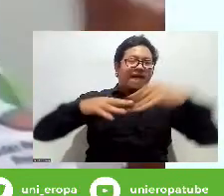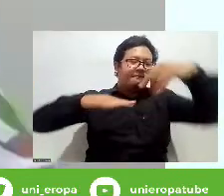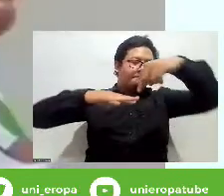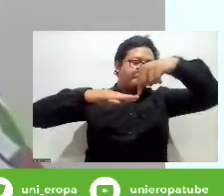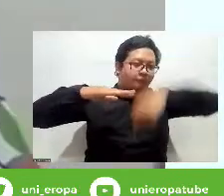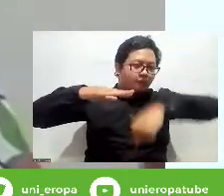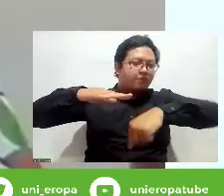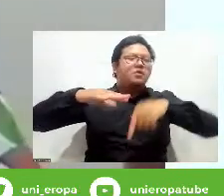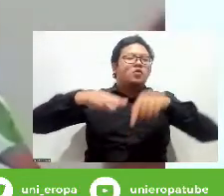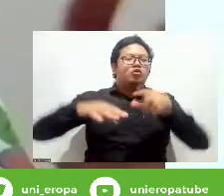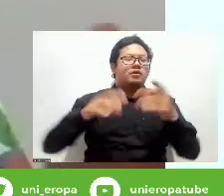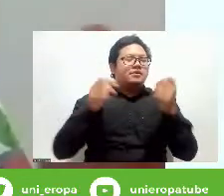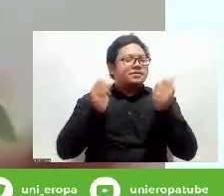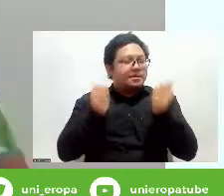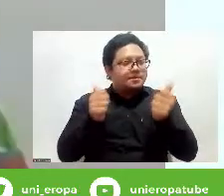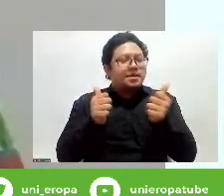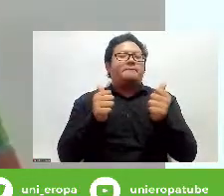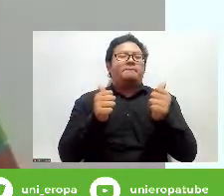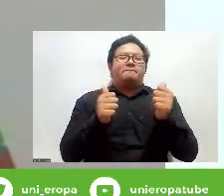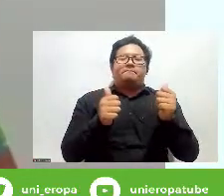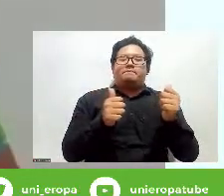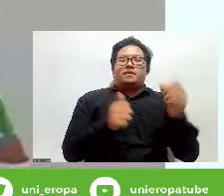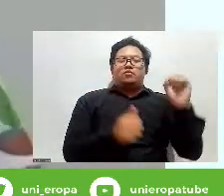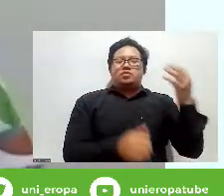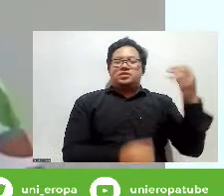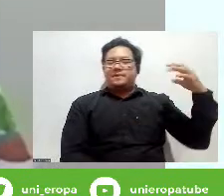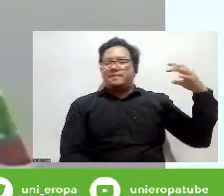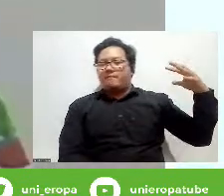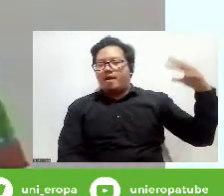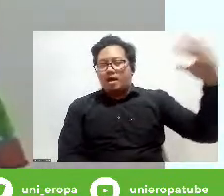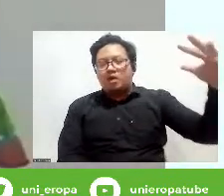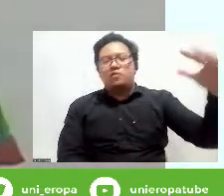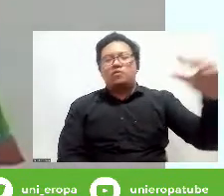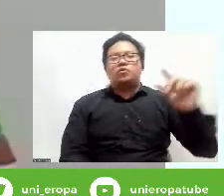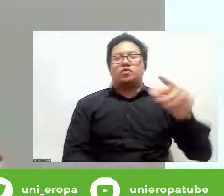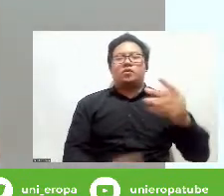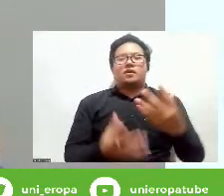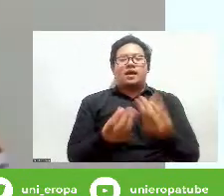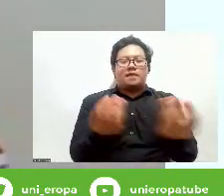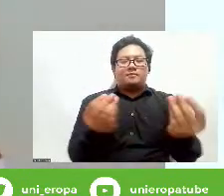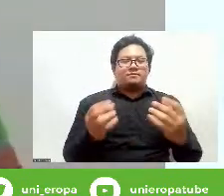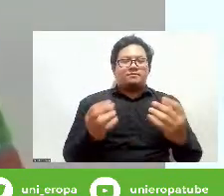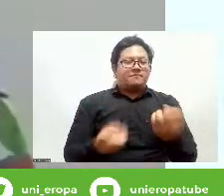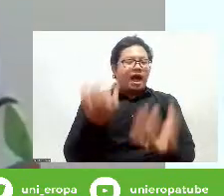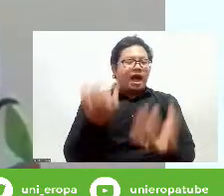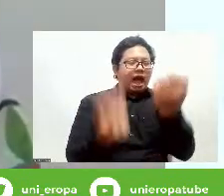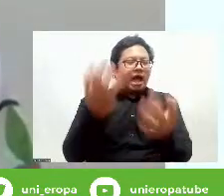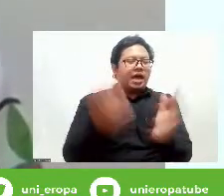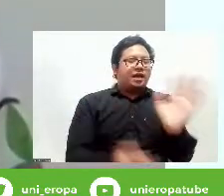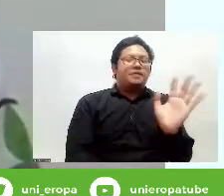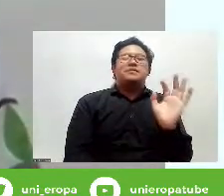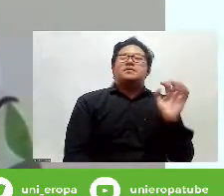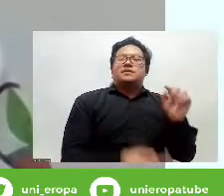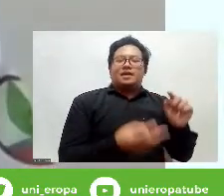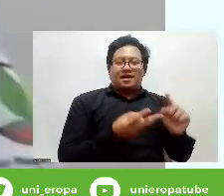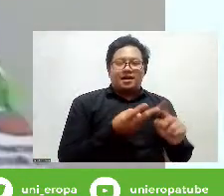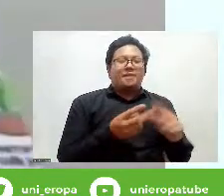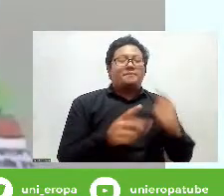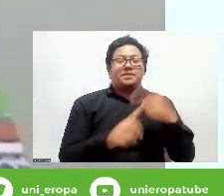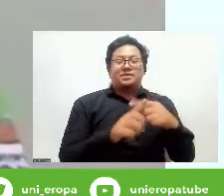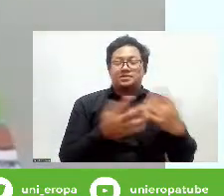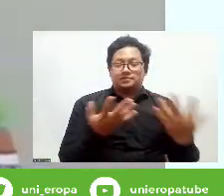agar sikap Kapan gambut ini tidak terbakar kami juga nah ini yang penting adalah